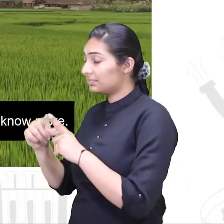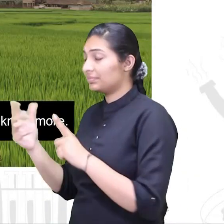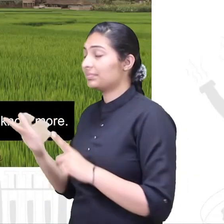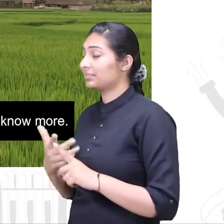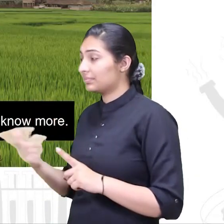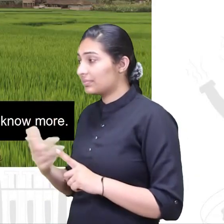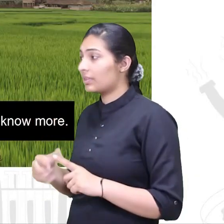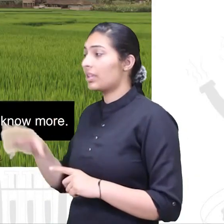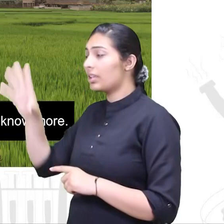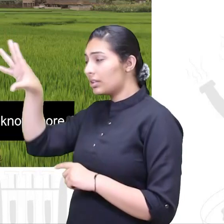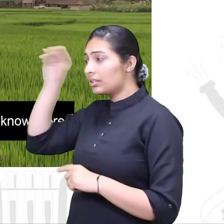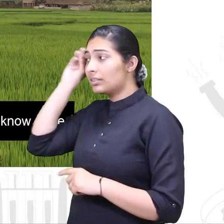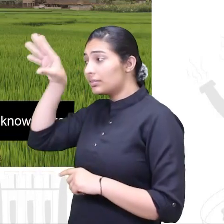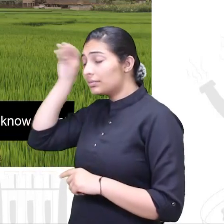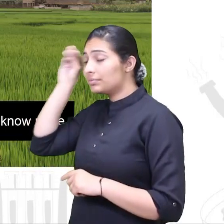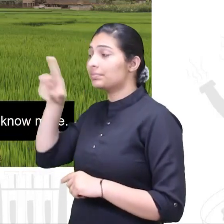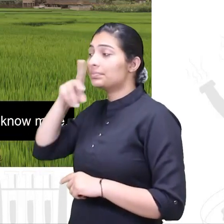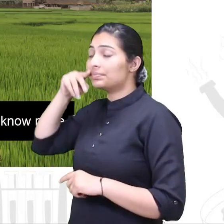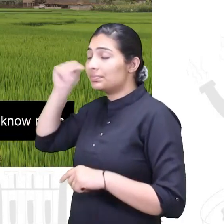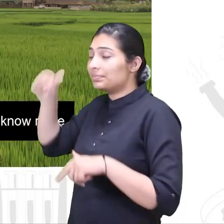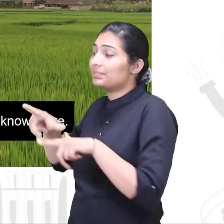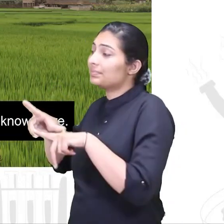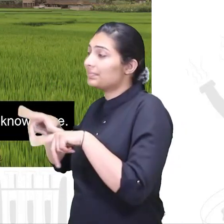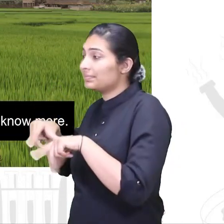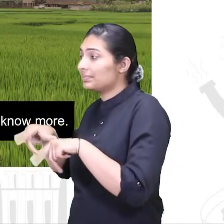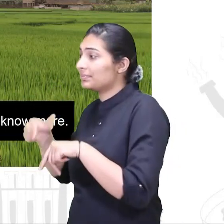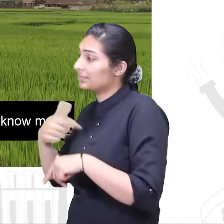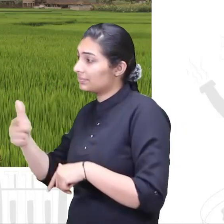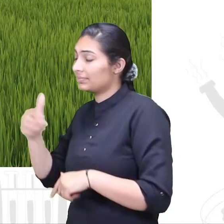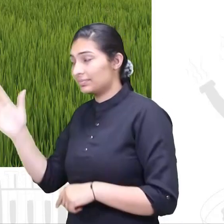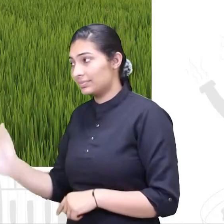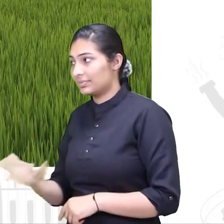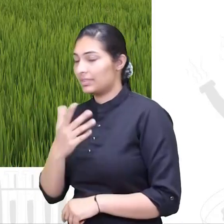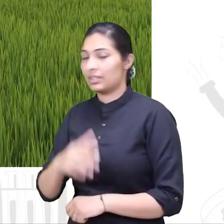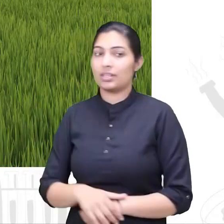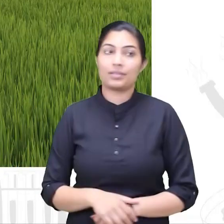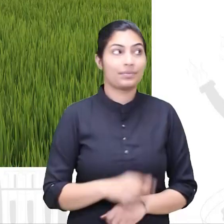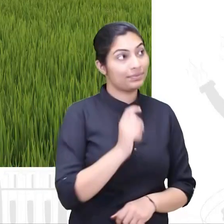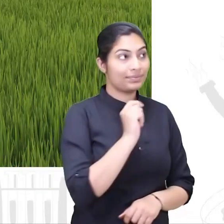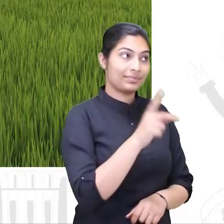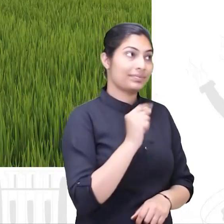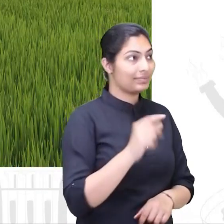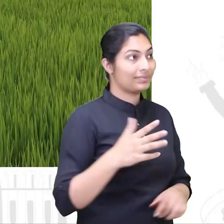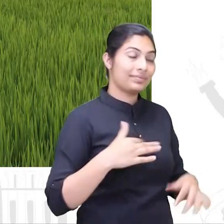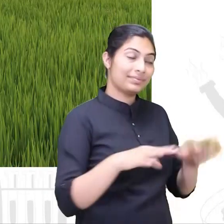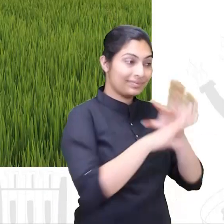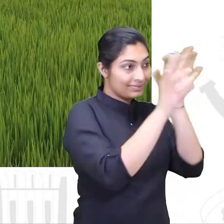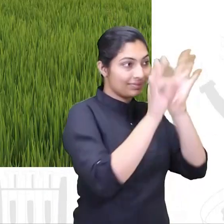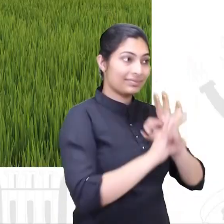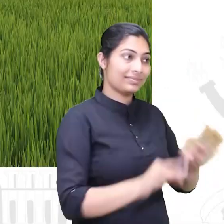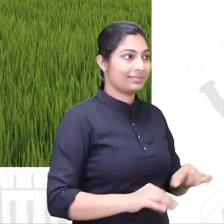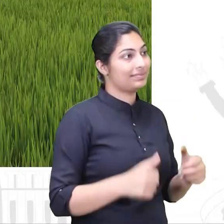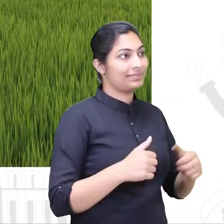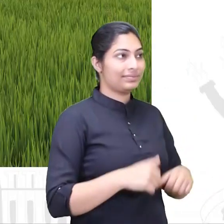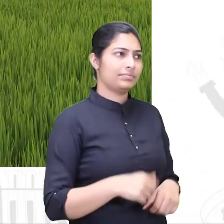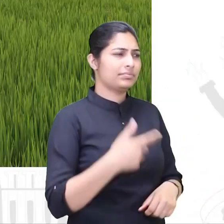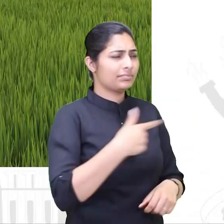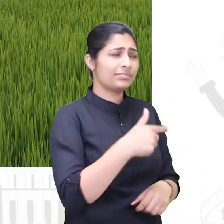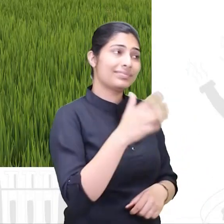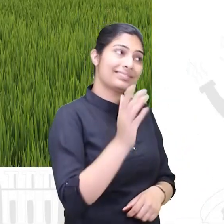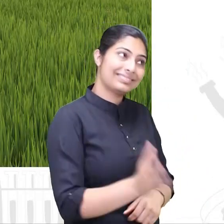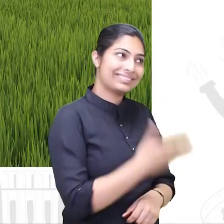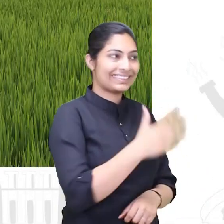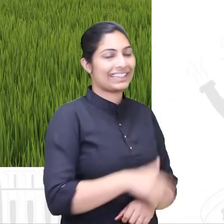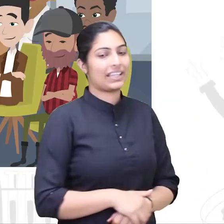कर सकते हैं। और ज्यादा जानने के लिए हम दोनों ग्राम पंचायत जा सकते हैं। हाँ, मैं तैयार हूँ। चलिए